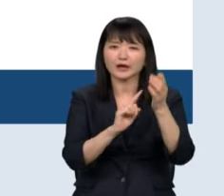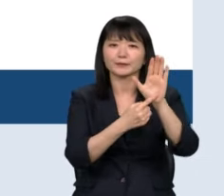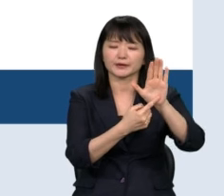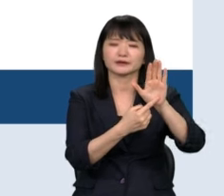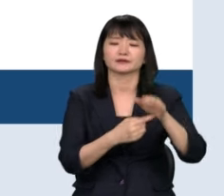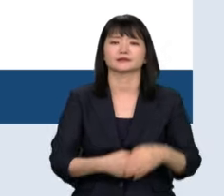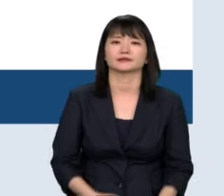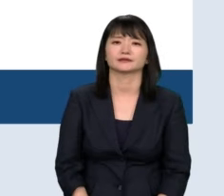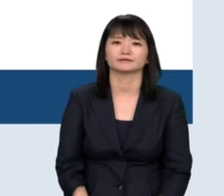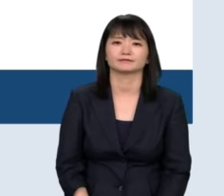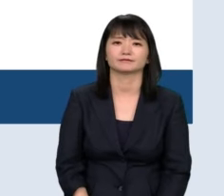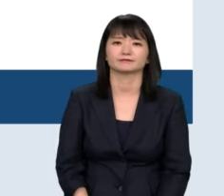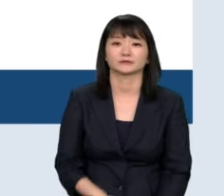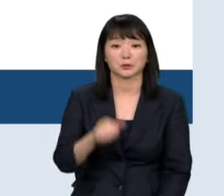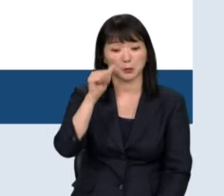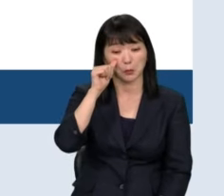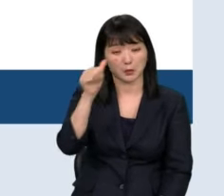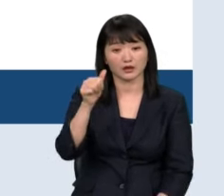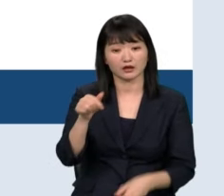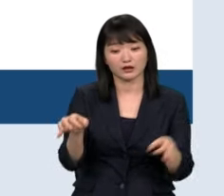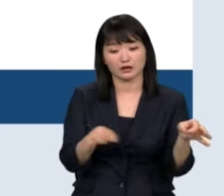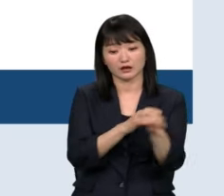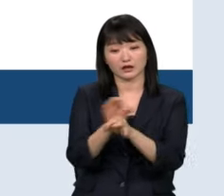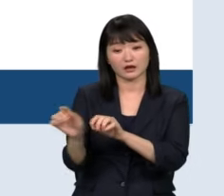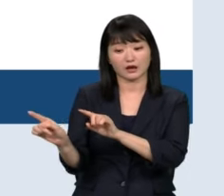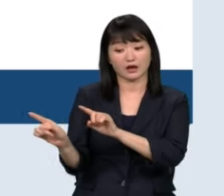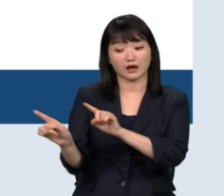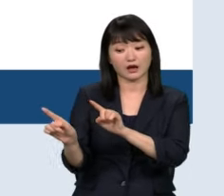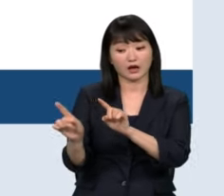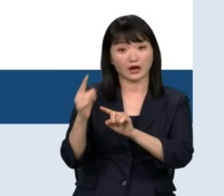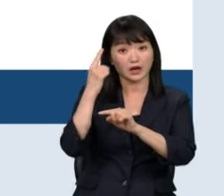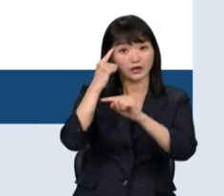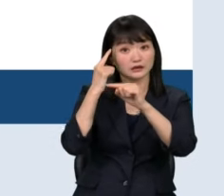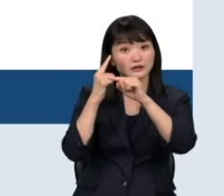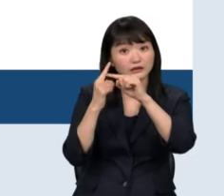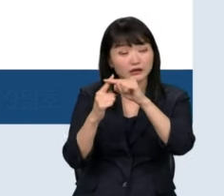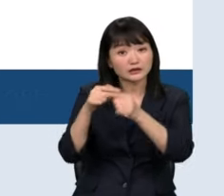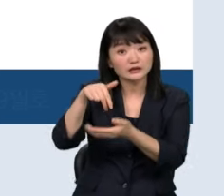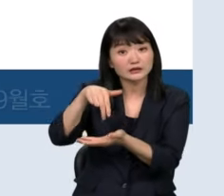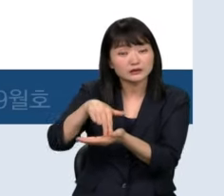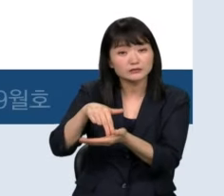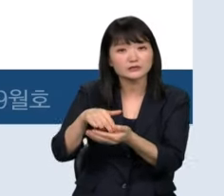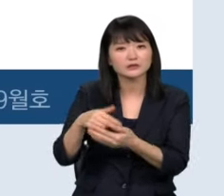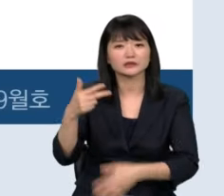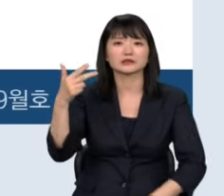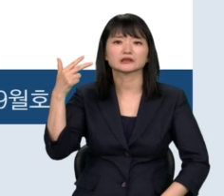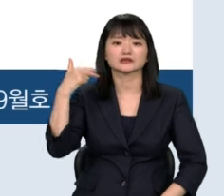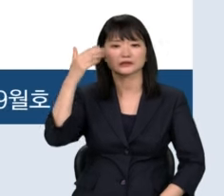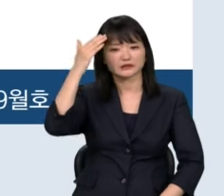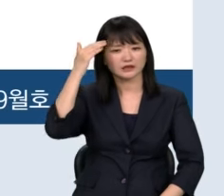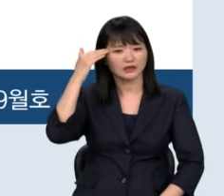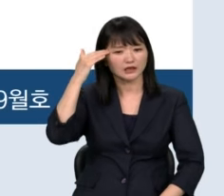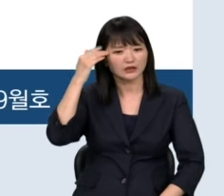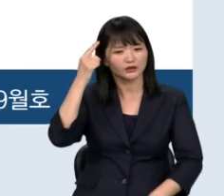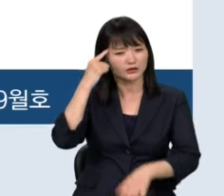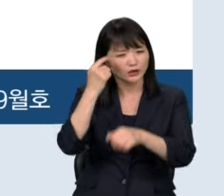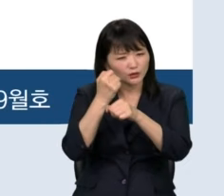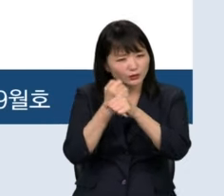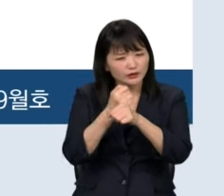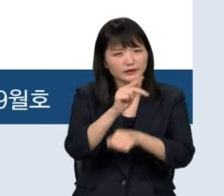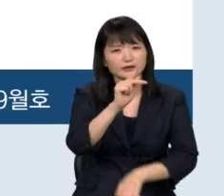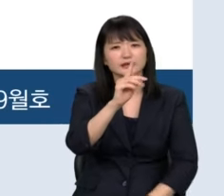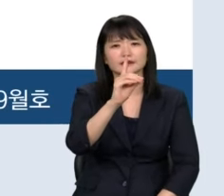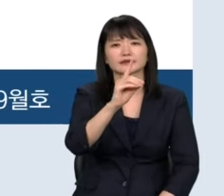밝혔습니다. 5개월째 내수가 살아나고 있다는 낙관론인데 지난주 한국개발연구원